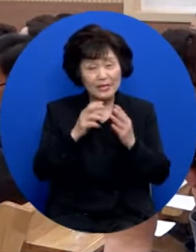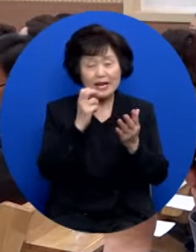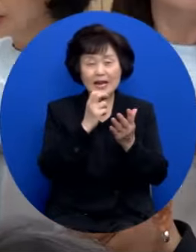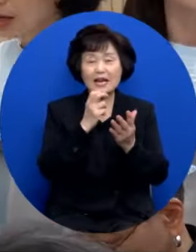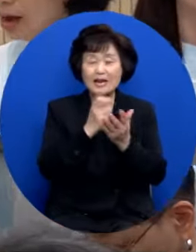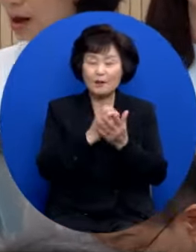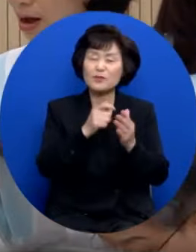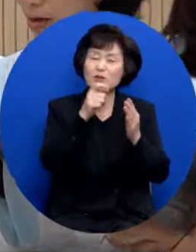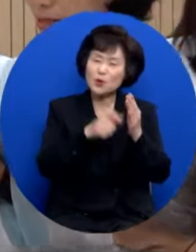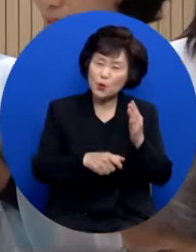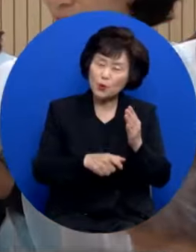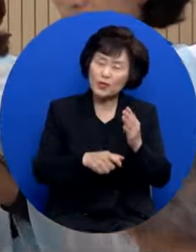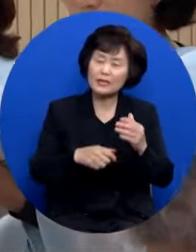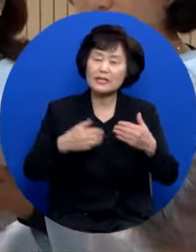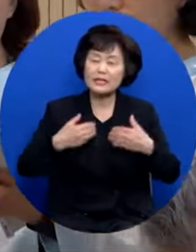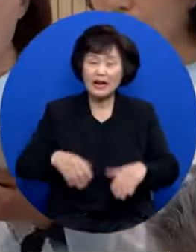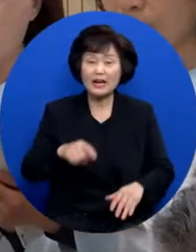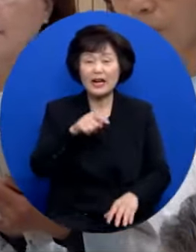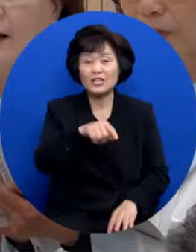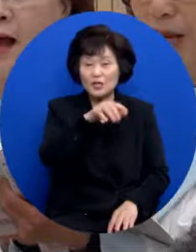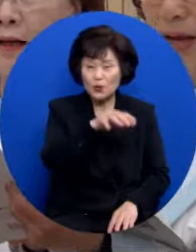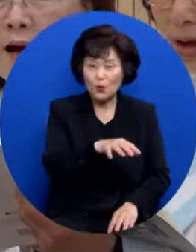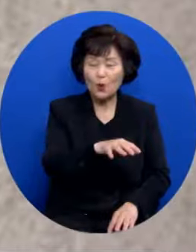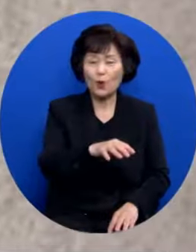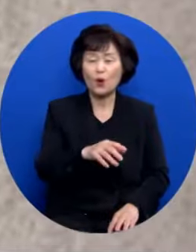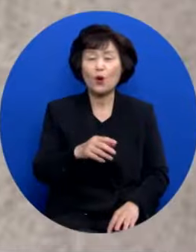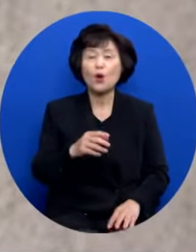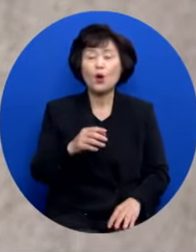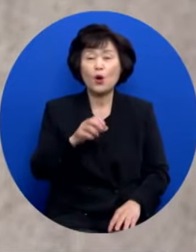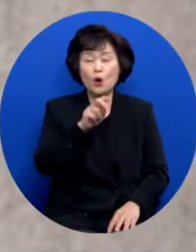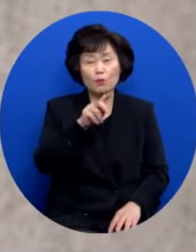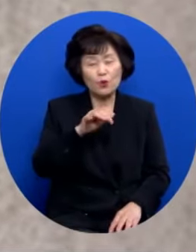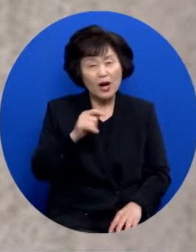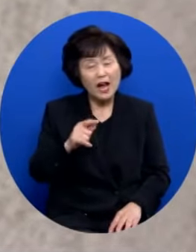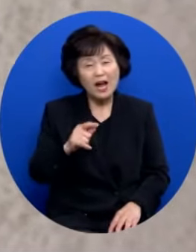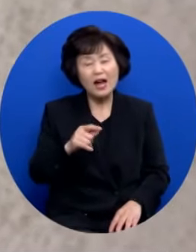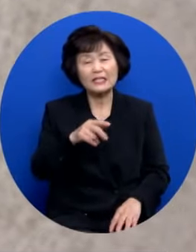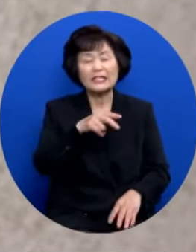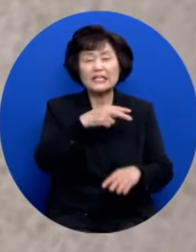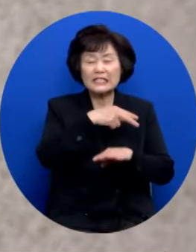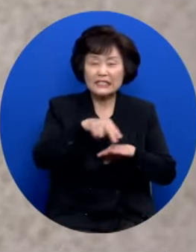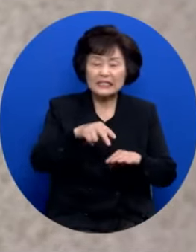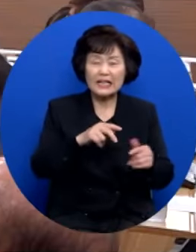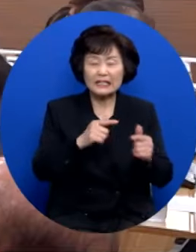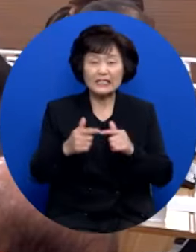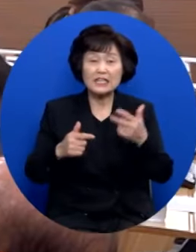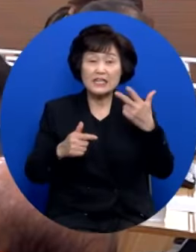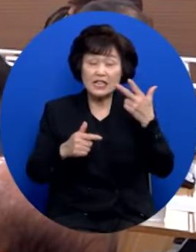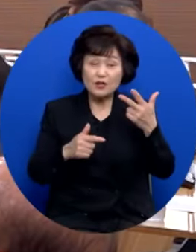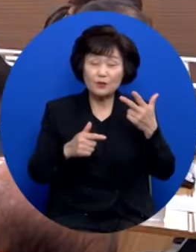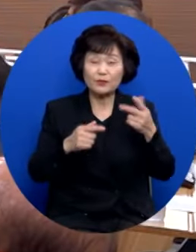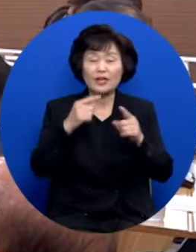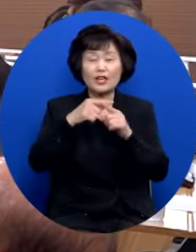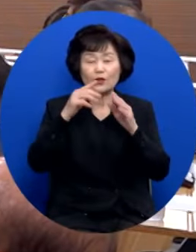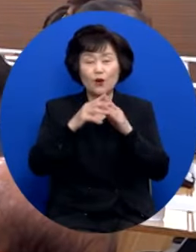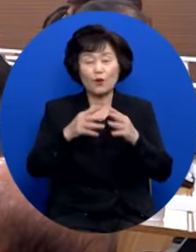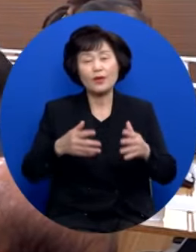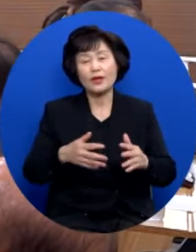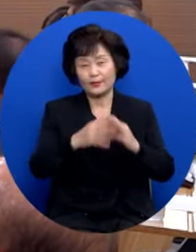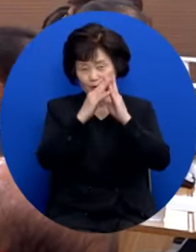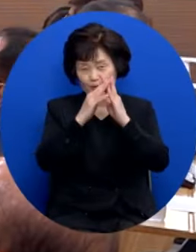감리교단의 교세가 약한 전남 서지방의 무안, 목포, 신안 등총 7개 교회 건축을